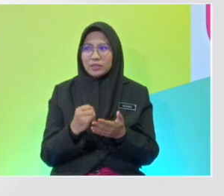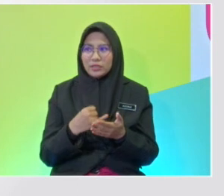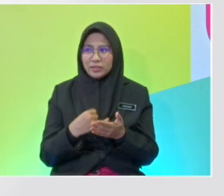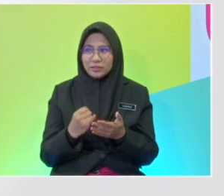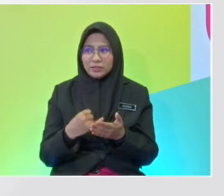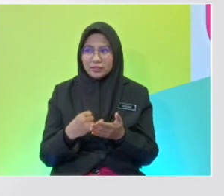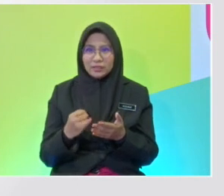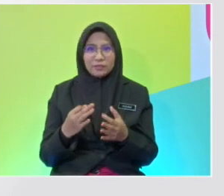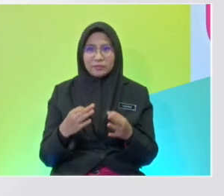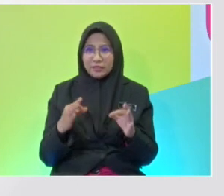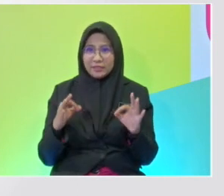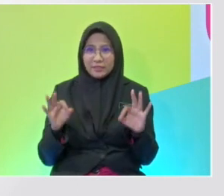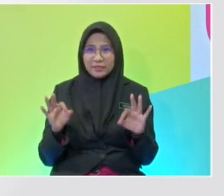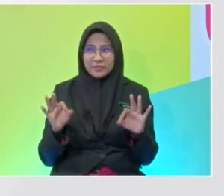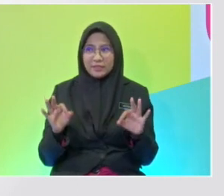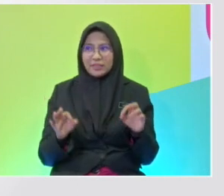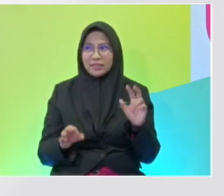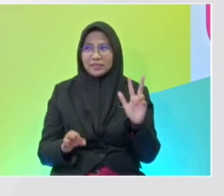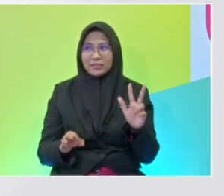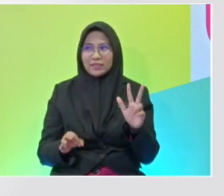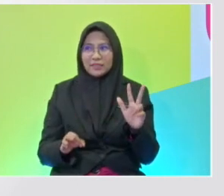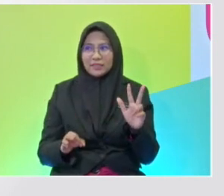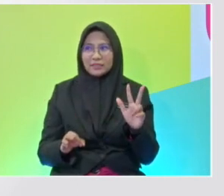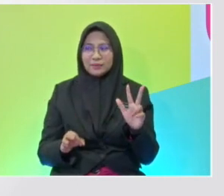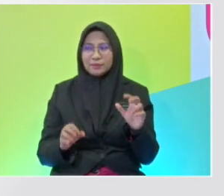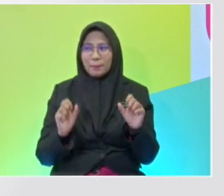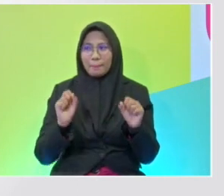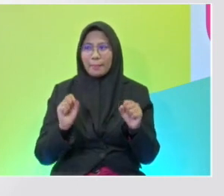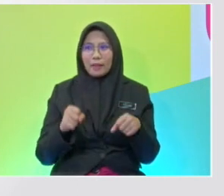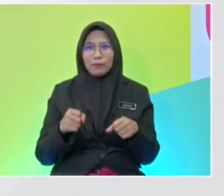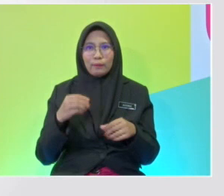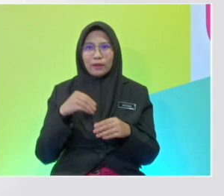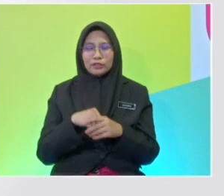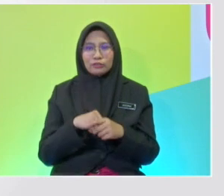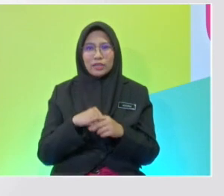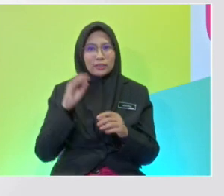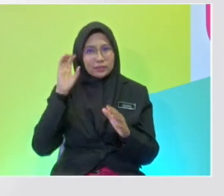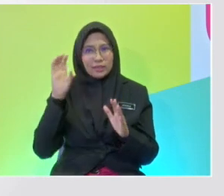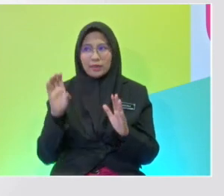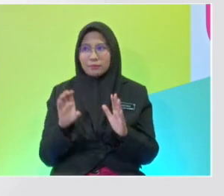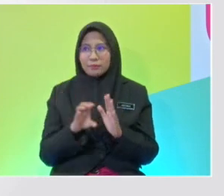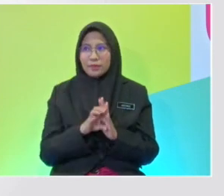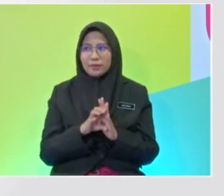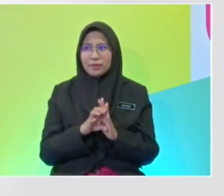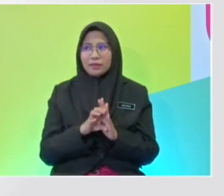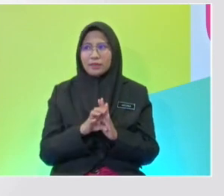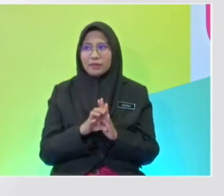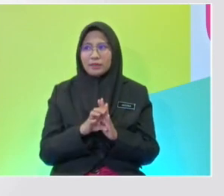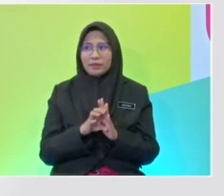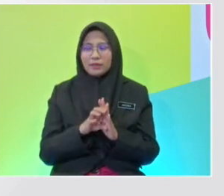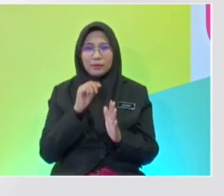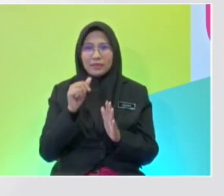secara bebas yang ketiga gambar simbol itu memasukkan tes pada